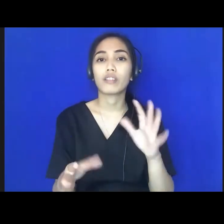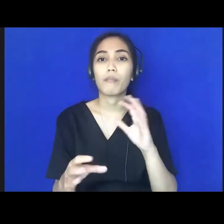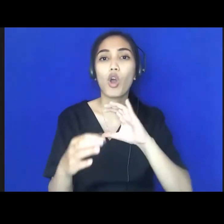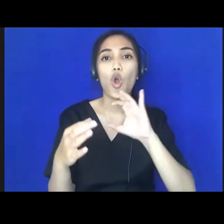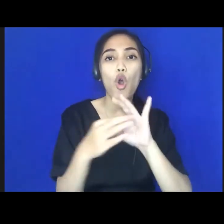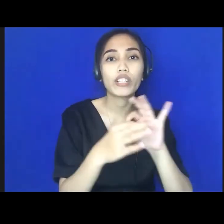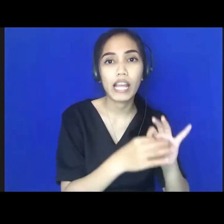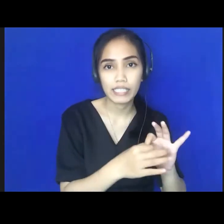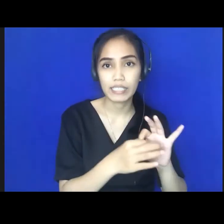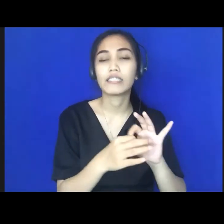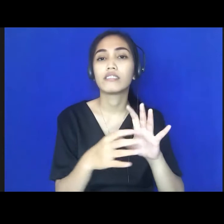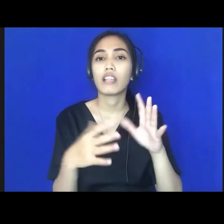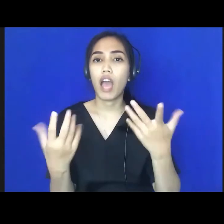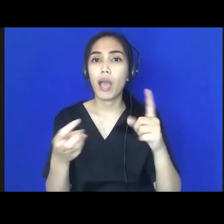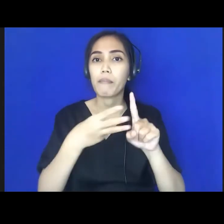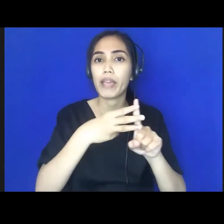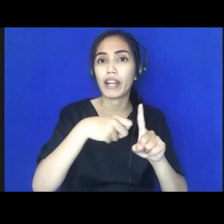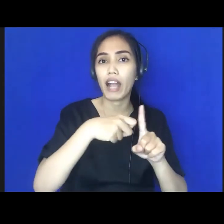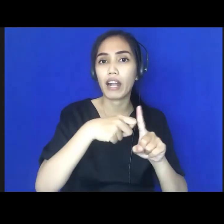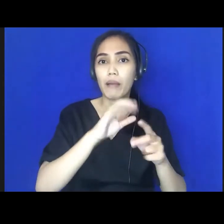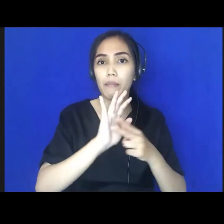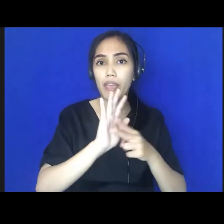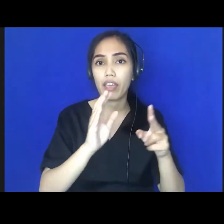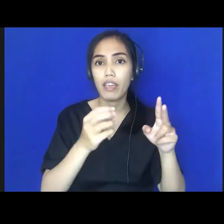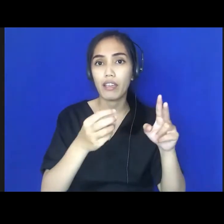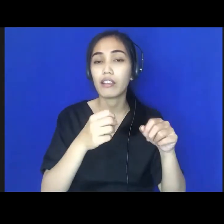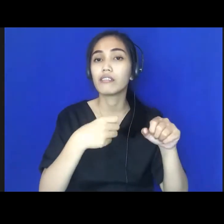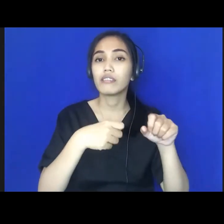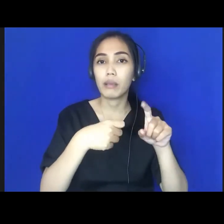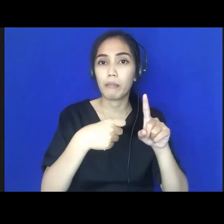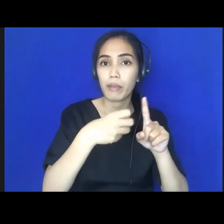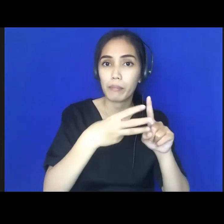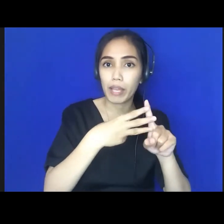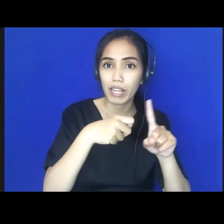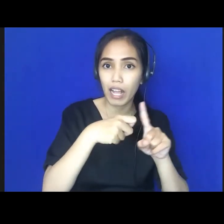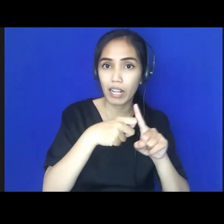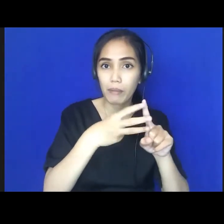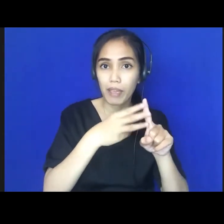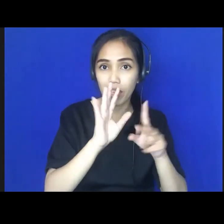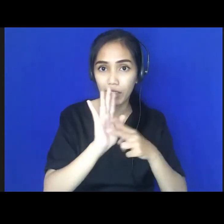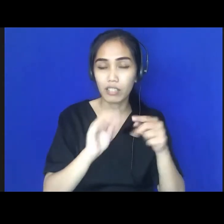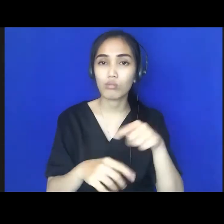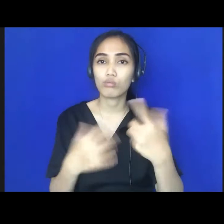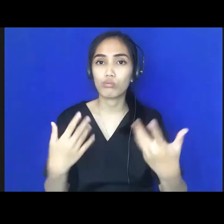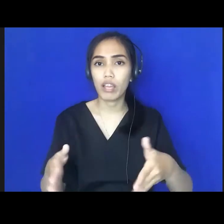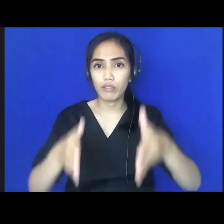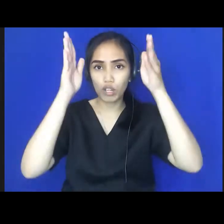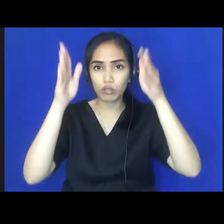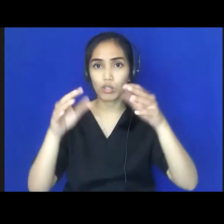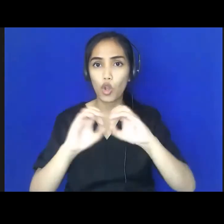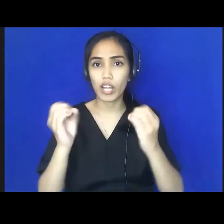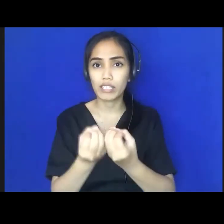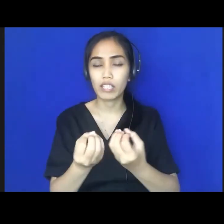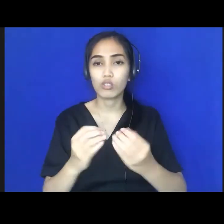Nah, BKKBN sebagai organisasi yang juga memiliki infrastruktur organisasi hingga ke